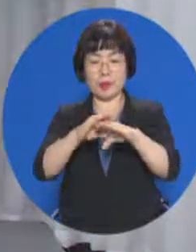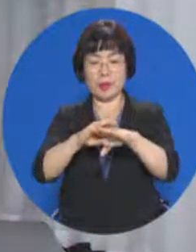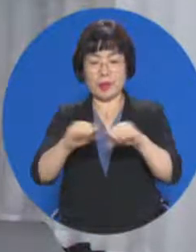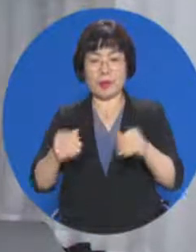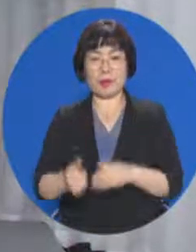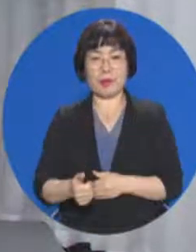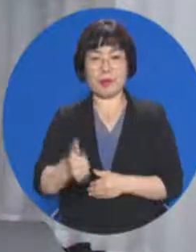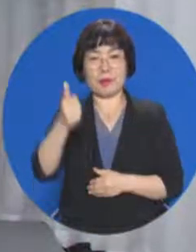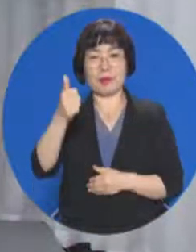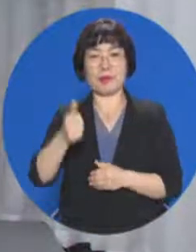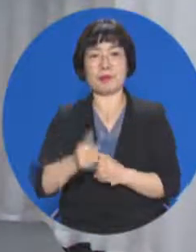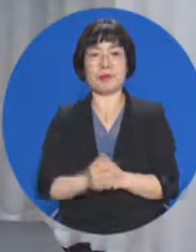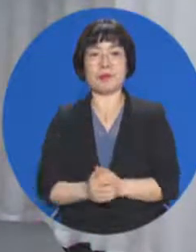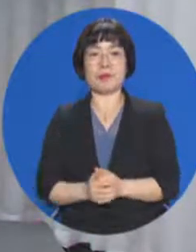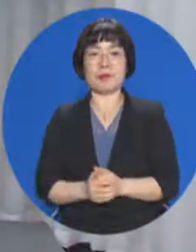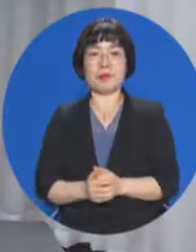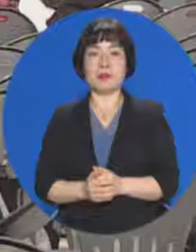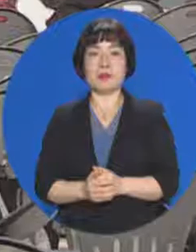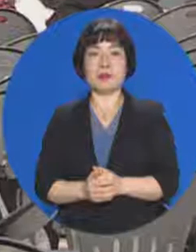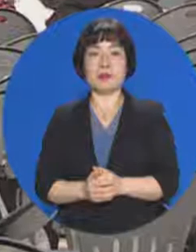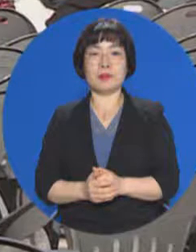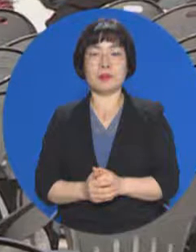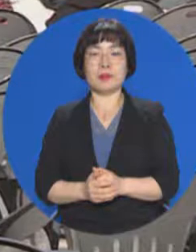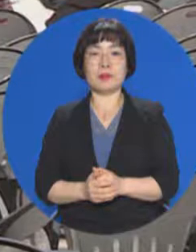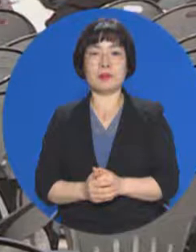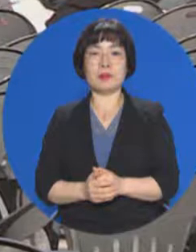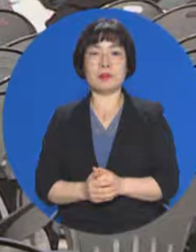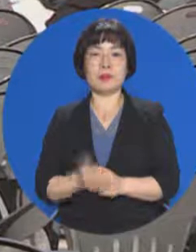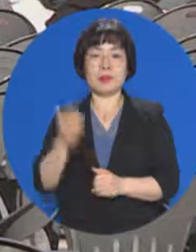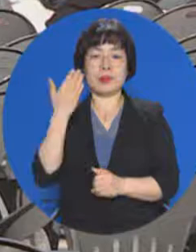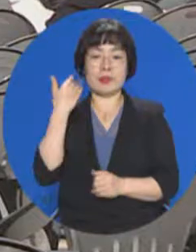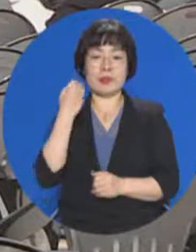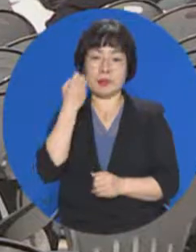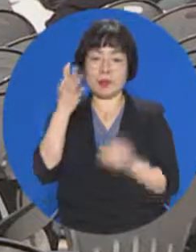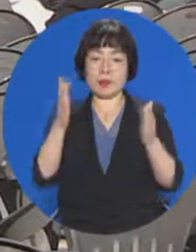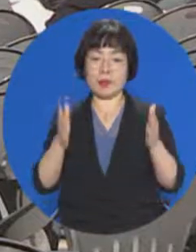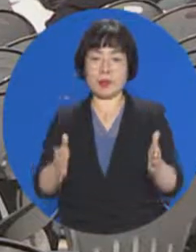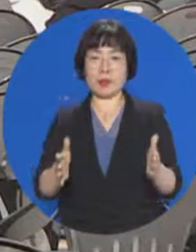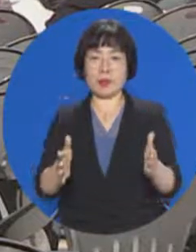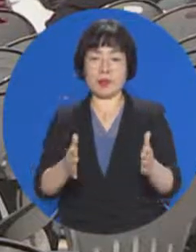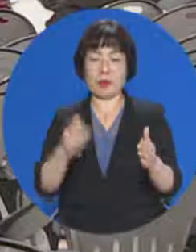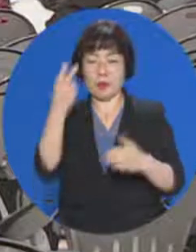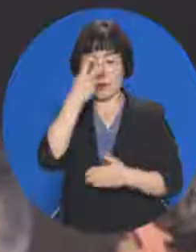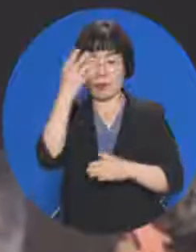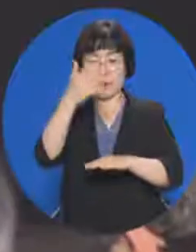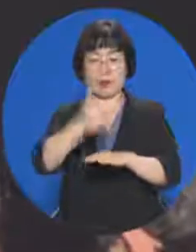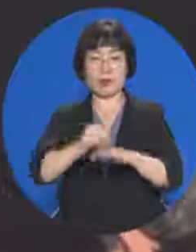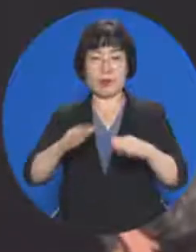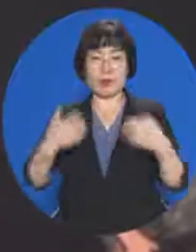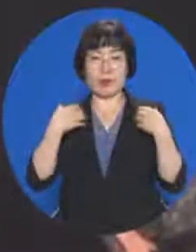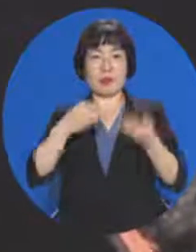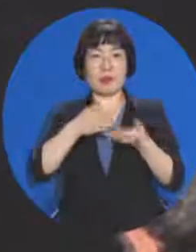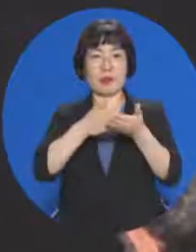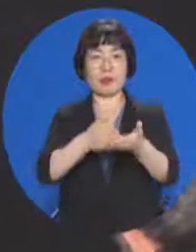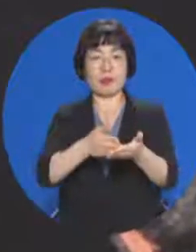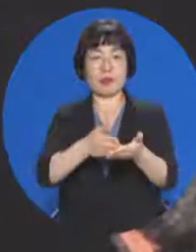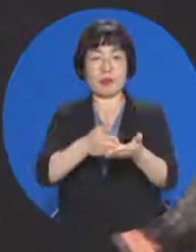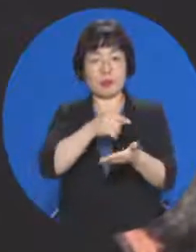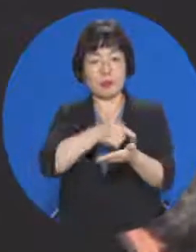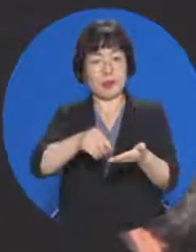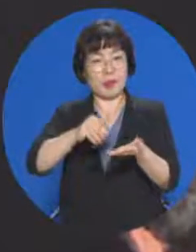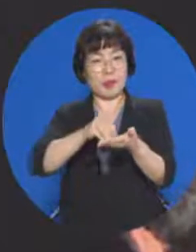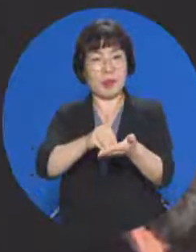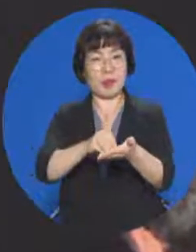이 억울함을 풀어줘야지. 지난 4개월간 진행된 조사에서 전라남도에 접수된 피해 신청